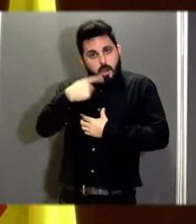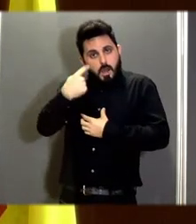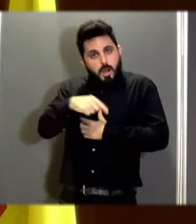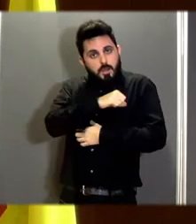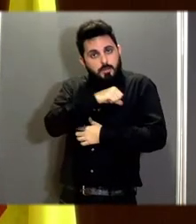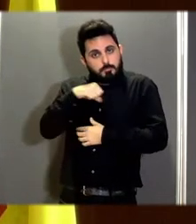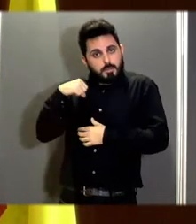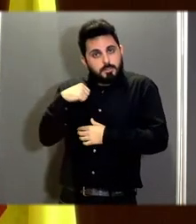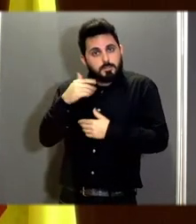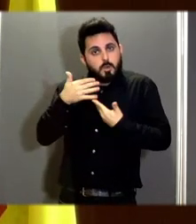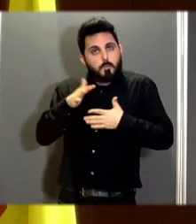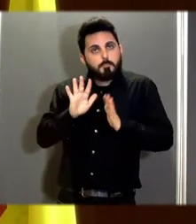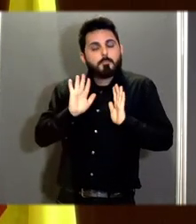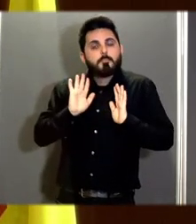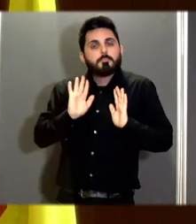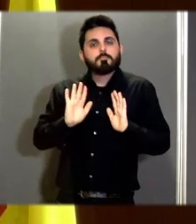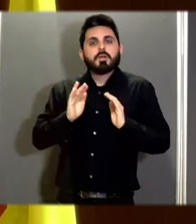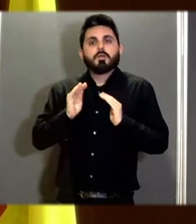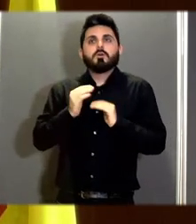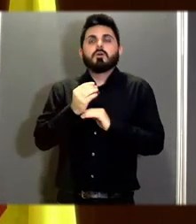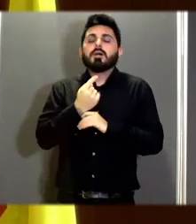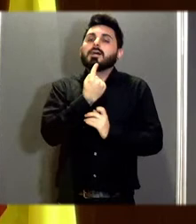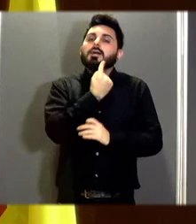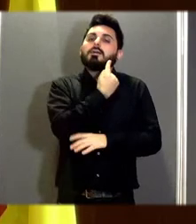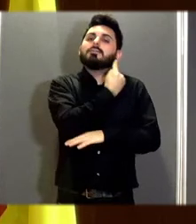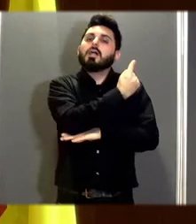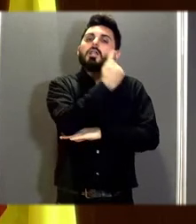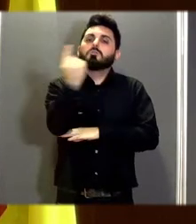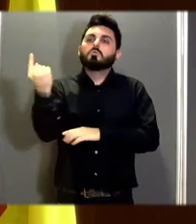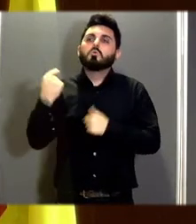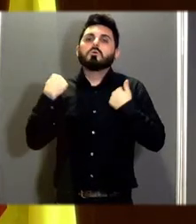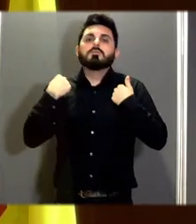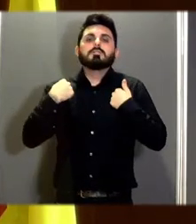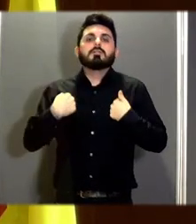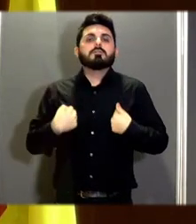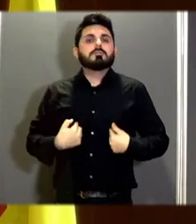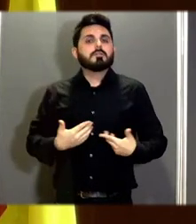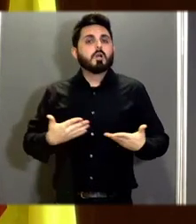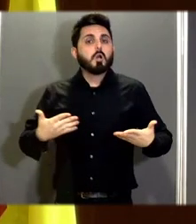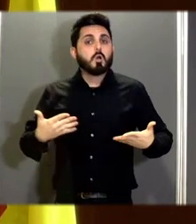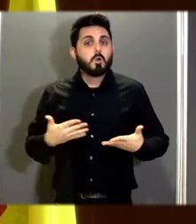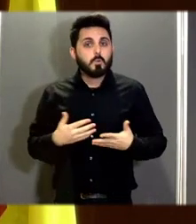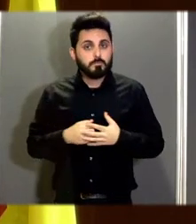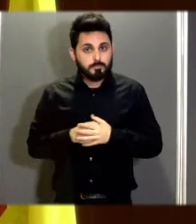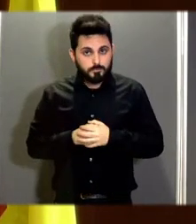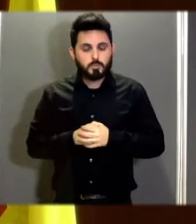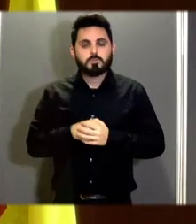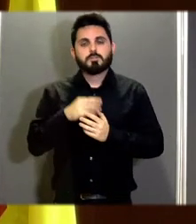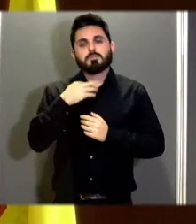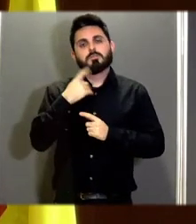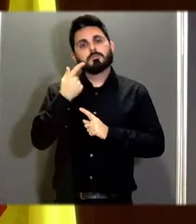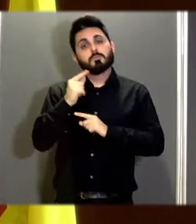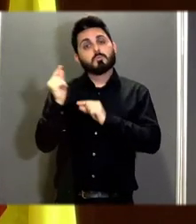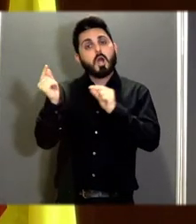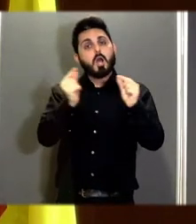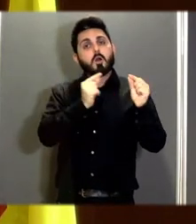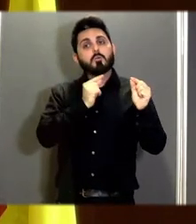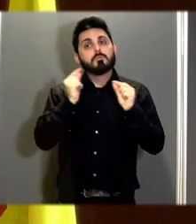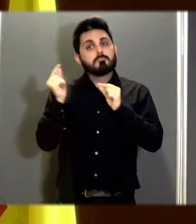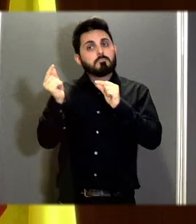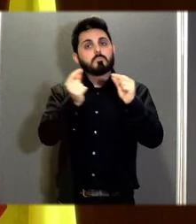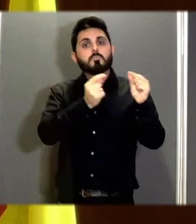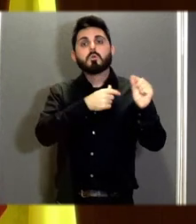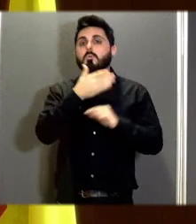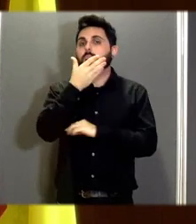persona, aquest individu amb sentiment, no?, que ens posa davant aquesta conversa tan bonica amb